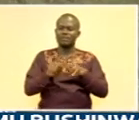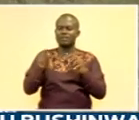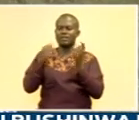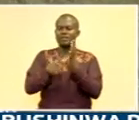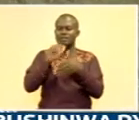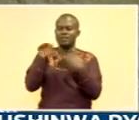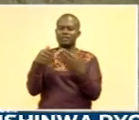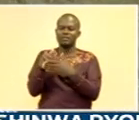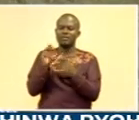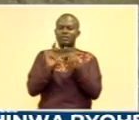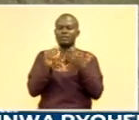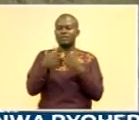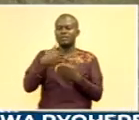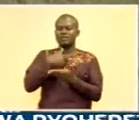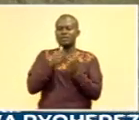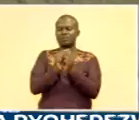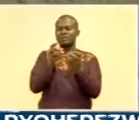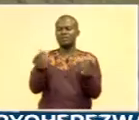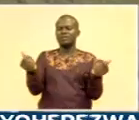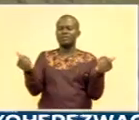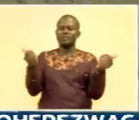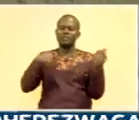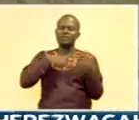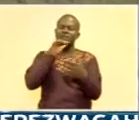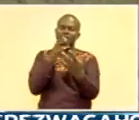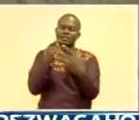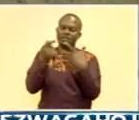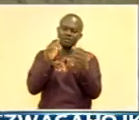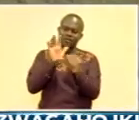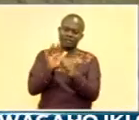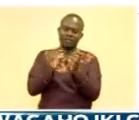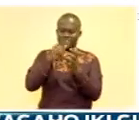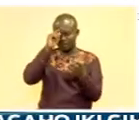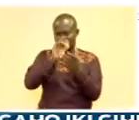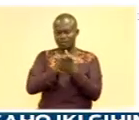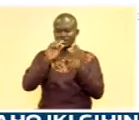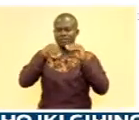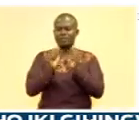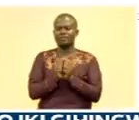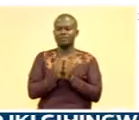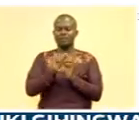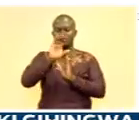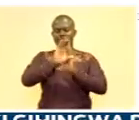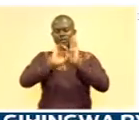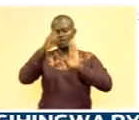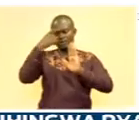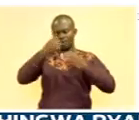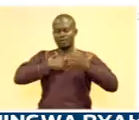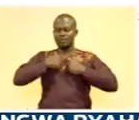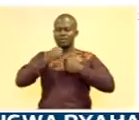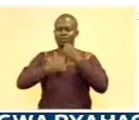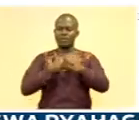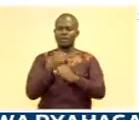ibibazo abaturage bafite no kubikemura. Tubitezeho byinshi kandi twizeye ko bazaduha umusaruro. Itegeko Nshinga rya Repubulika y'u Rwanda ryo